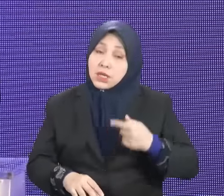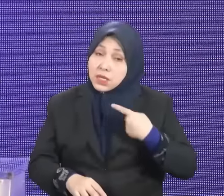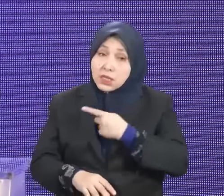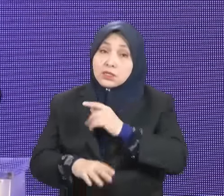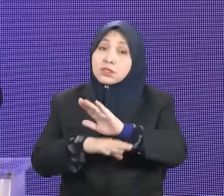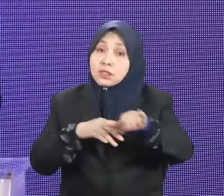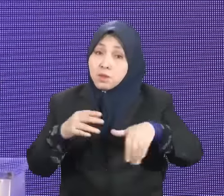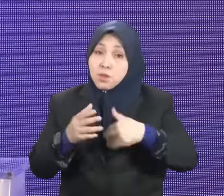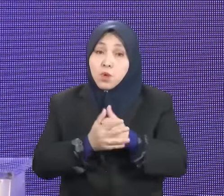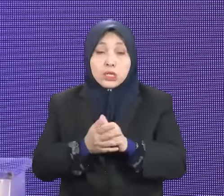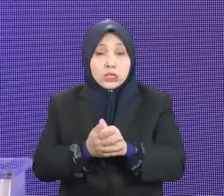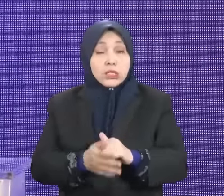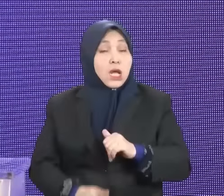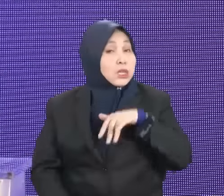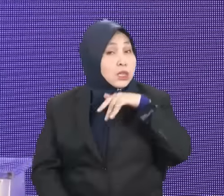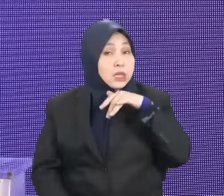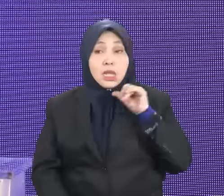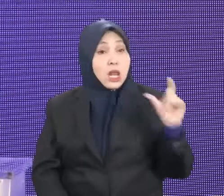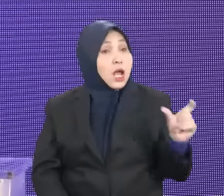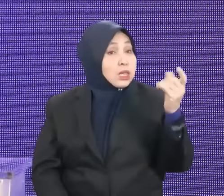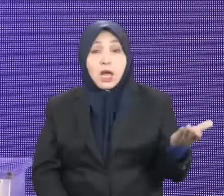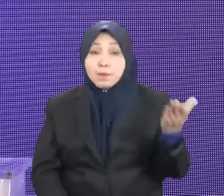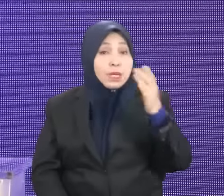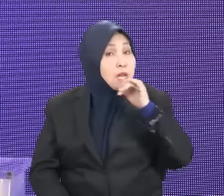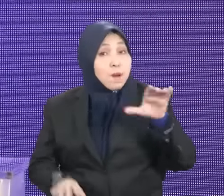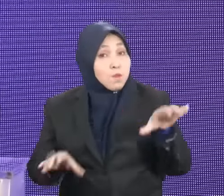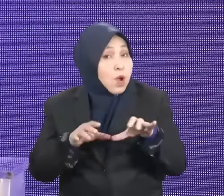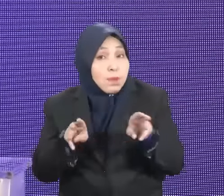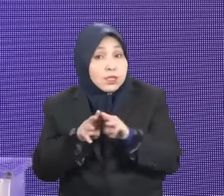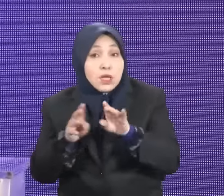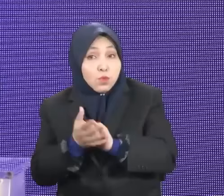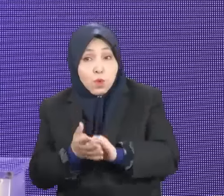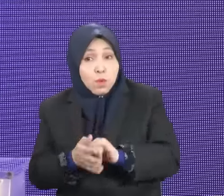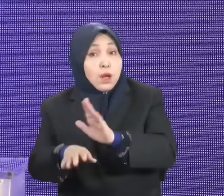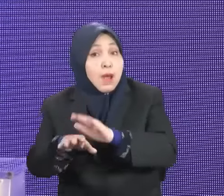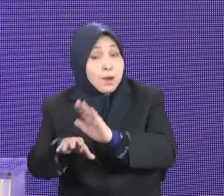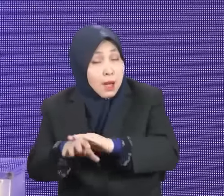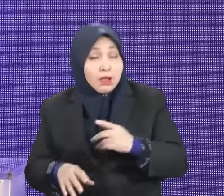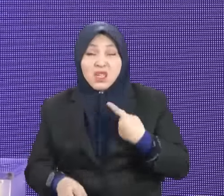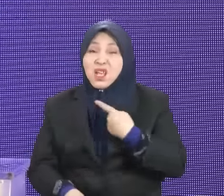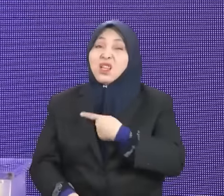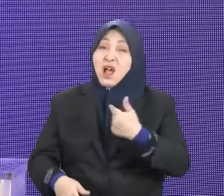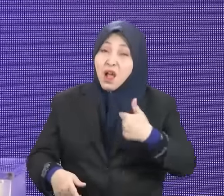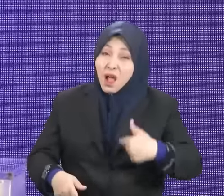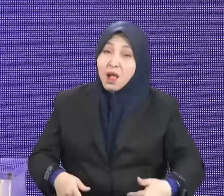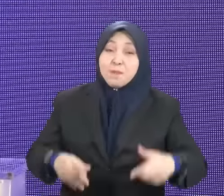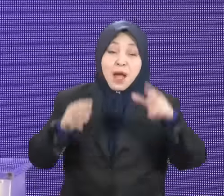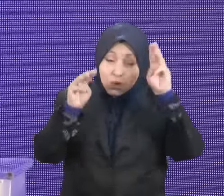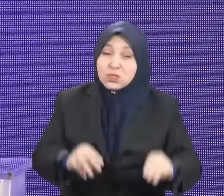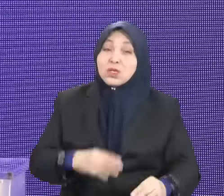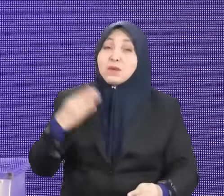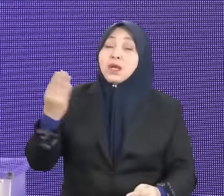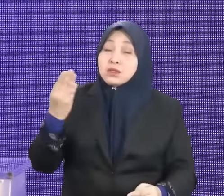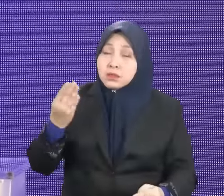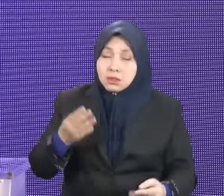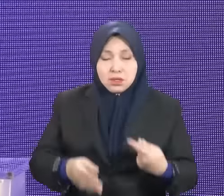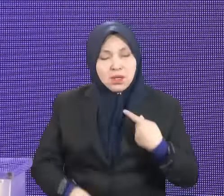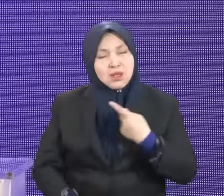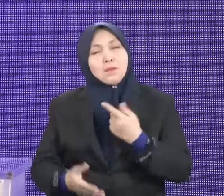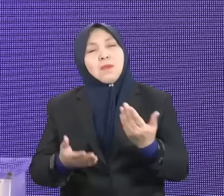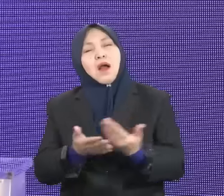semua ya nabi tidak buat begitupun diberi amarahin Apakah lagi kita sebagai sebagai manusia biasa misalnya gitu yang bagus